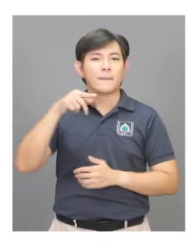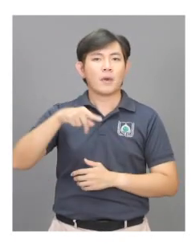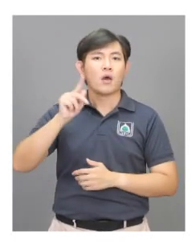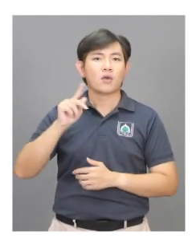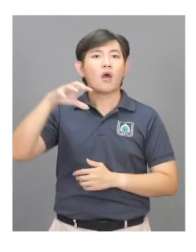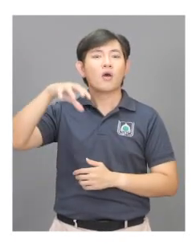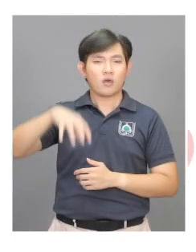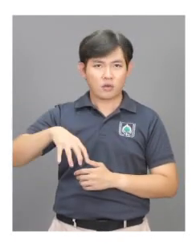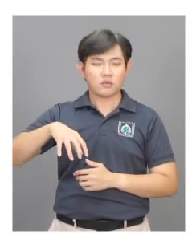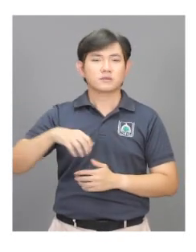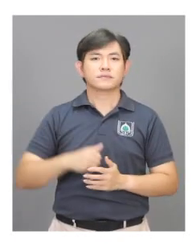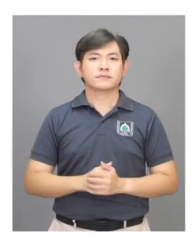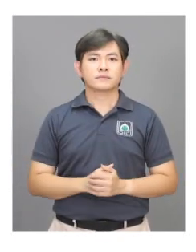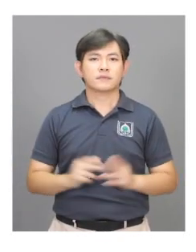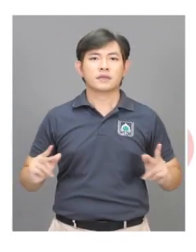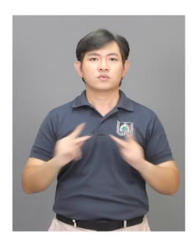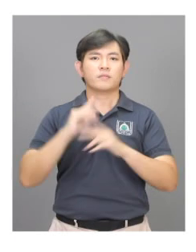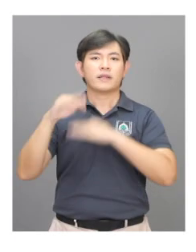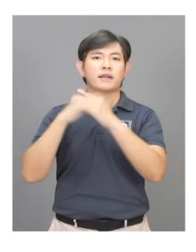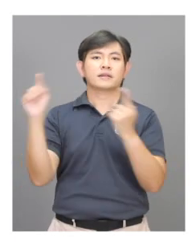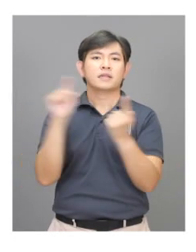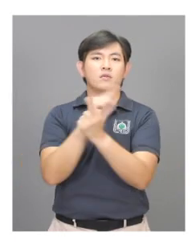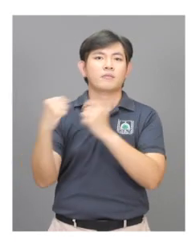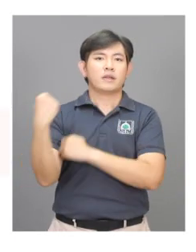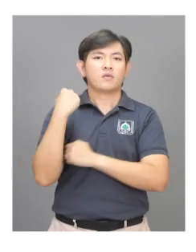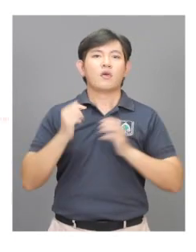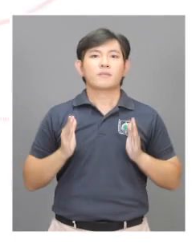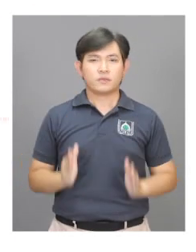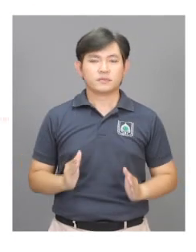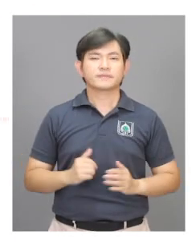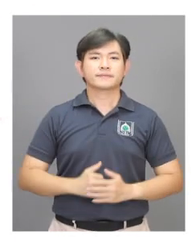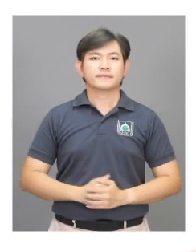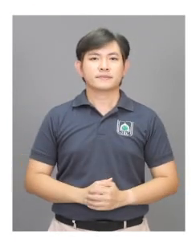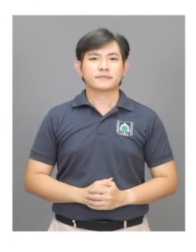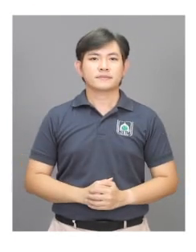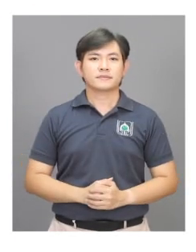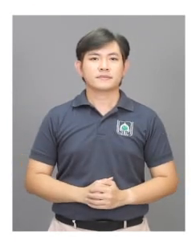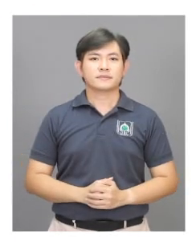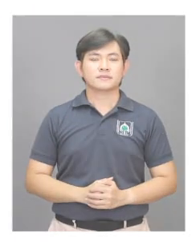และพัฒนาคุณภาพชีวิตคนพิการกระทรวงการพัฒนาสังคมและความมั่นคงของมนุษย์